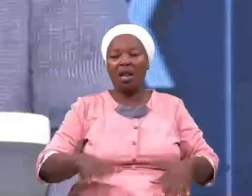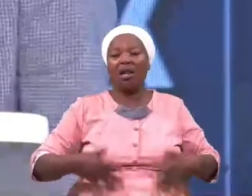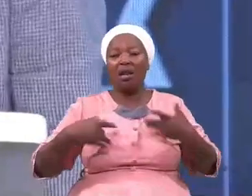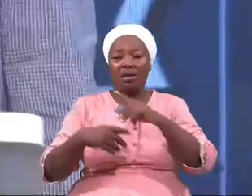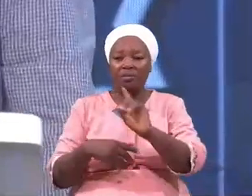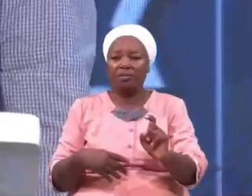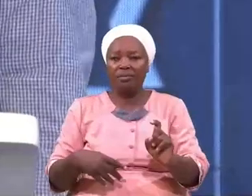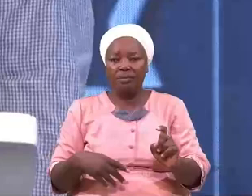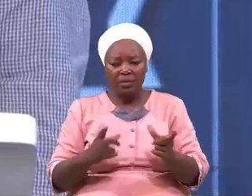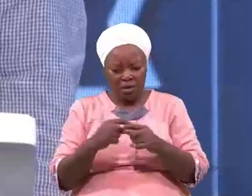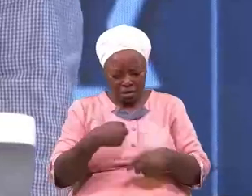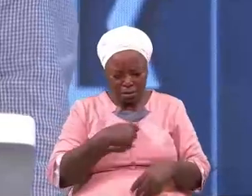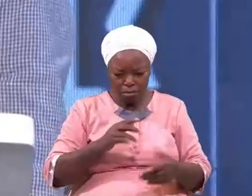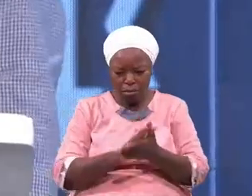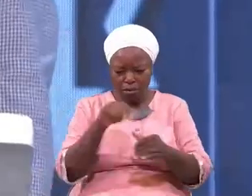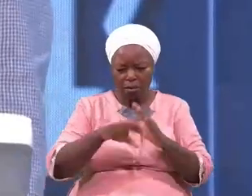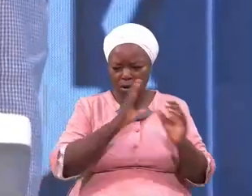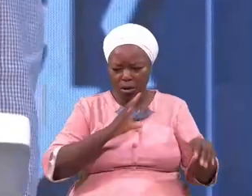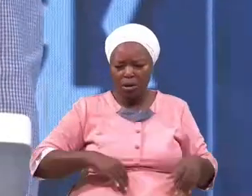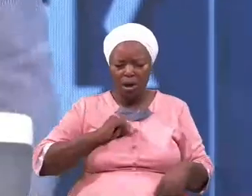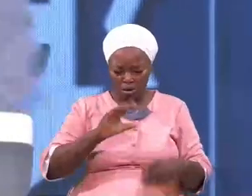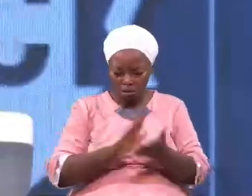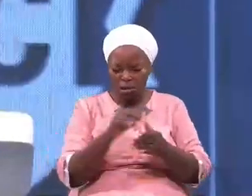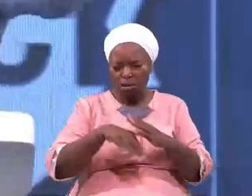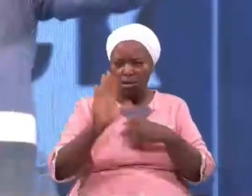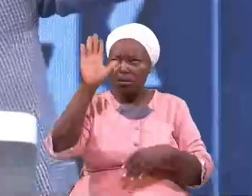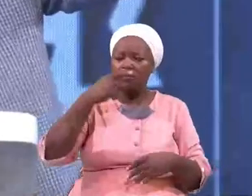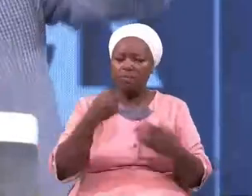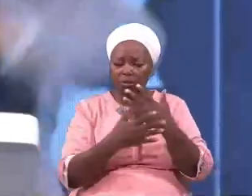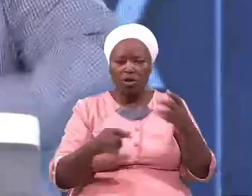toute la pâte? Je crois en Christ. Je crois en son sang.